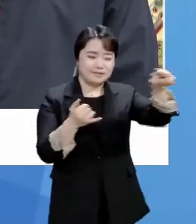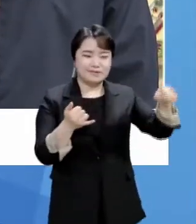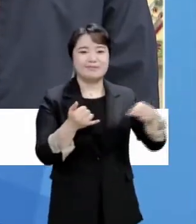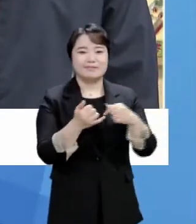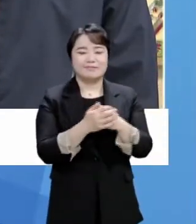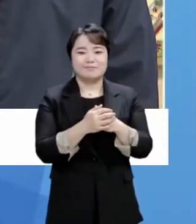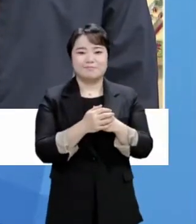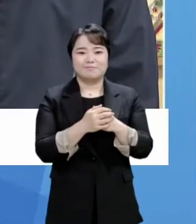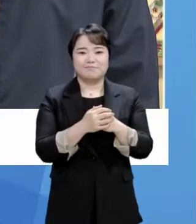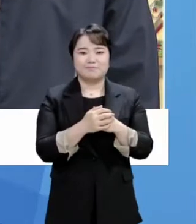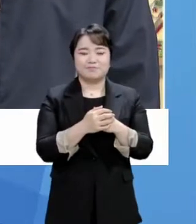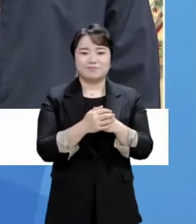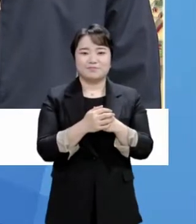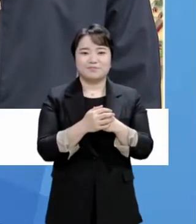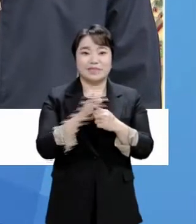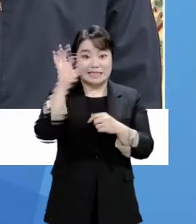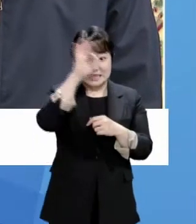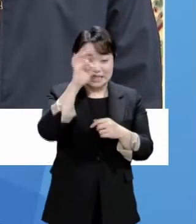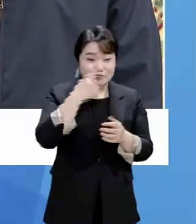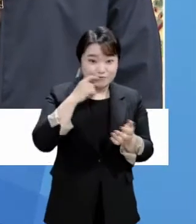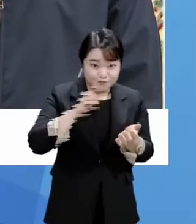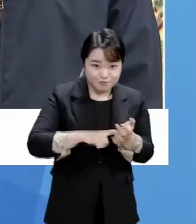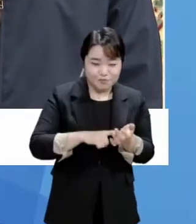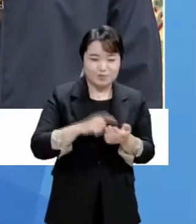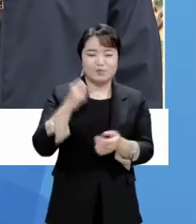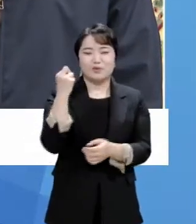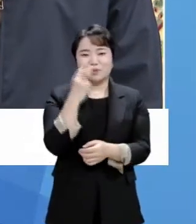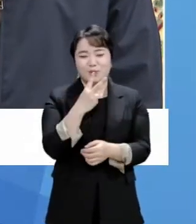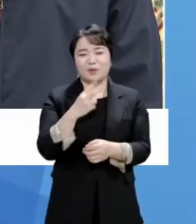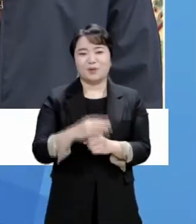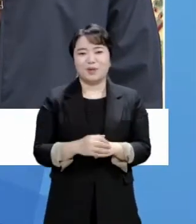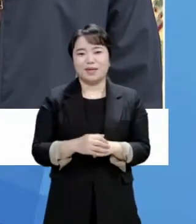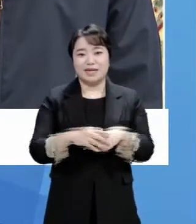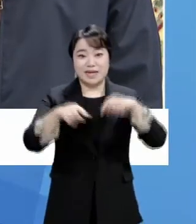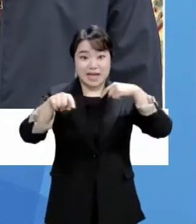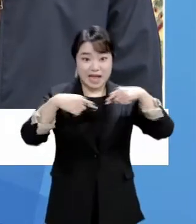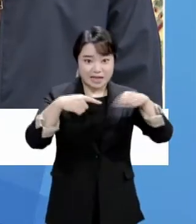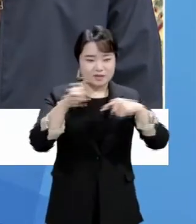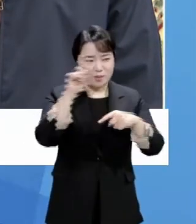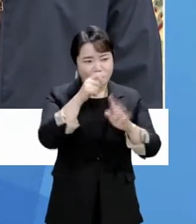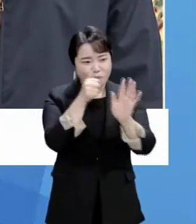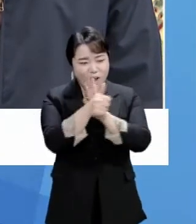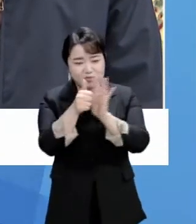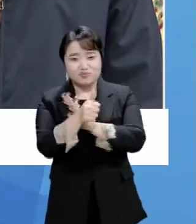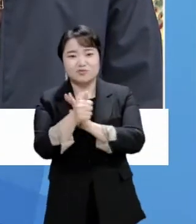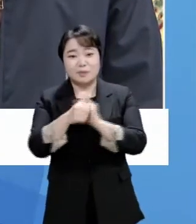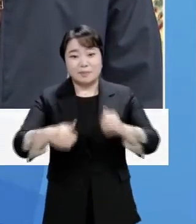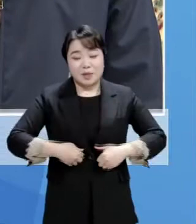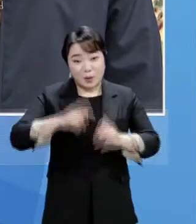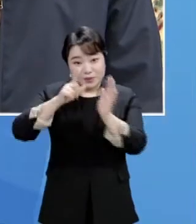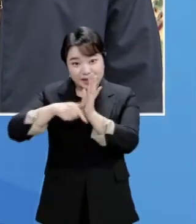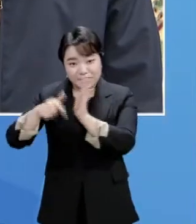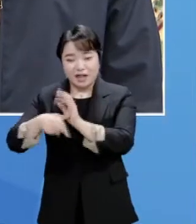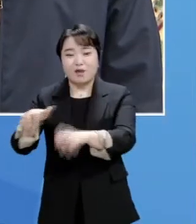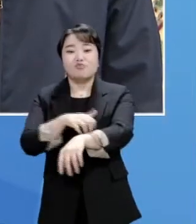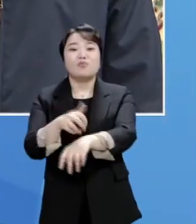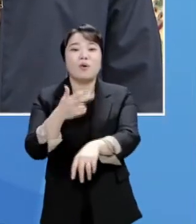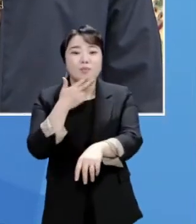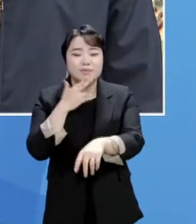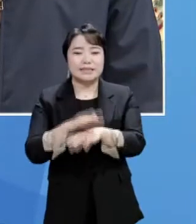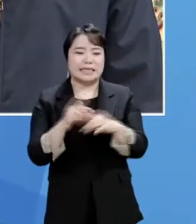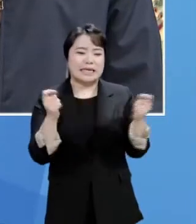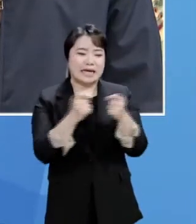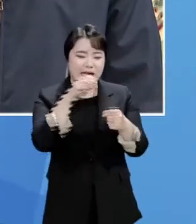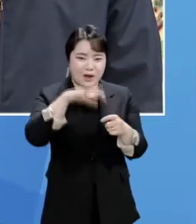구민들이 찾기 쉽게 그리고 행정을 보시는데 큰 불편하지 않도록 가능하면 가까운